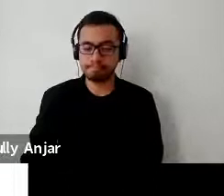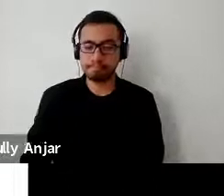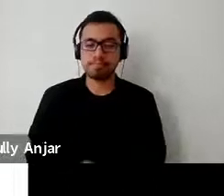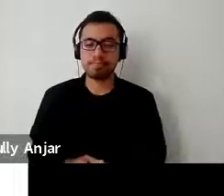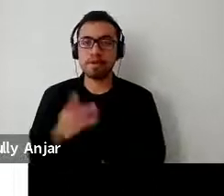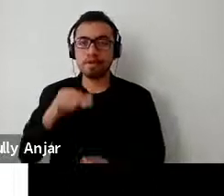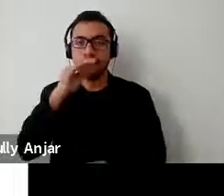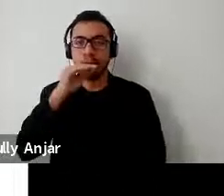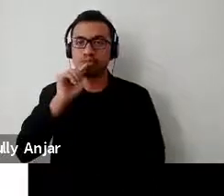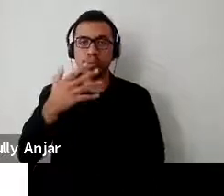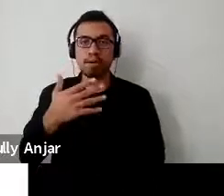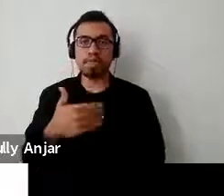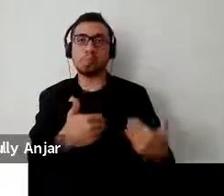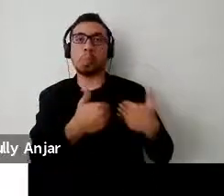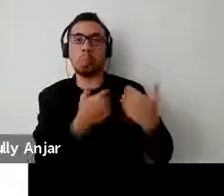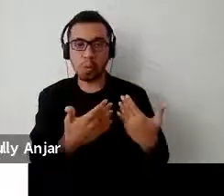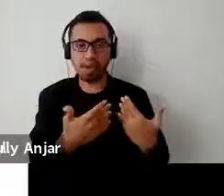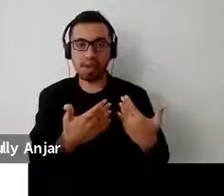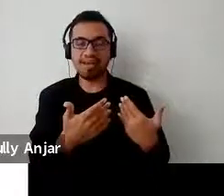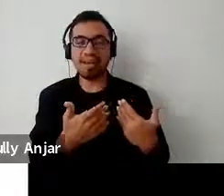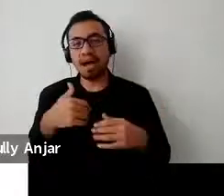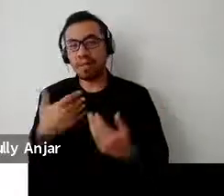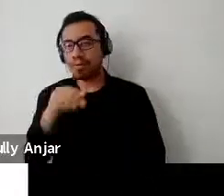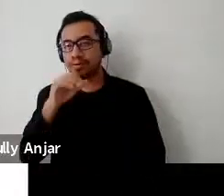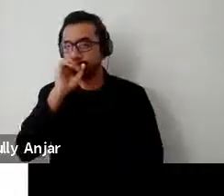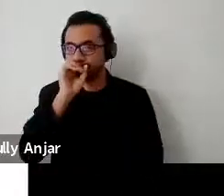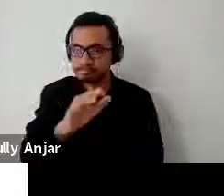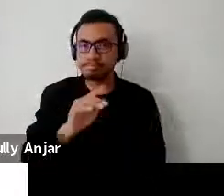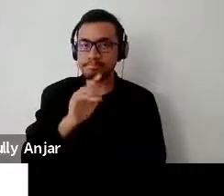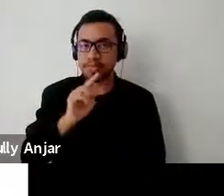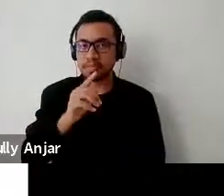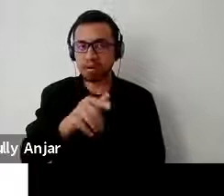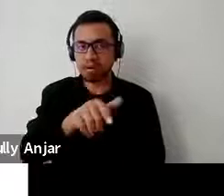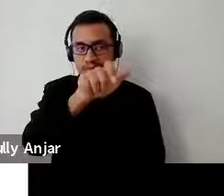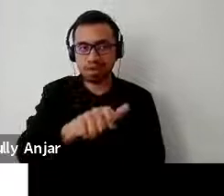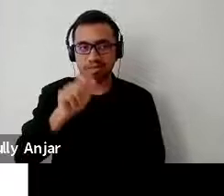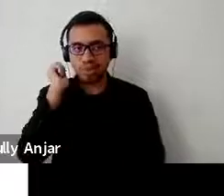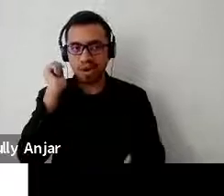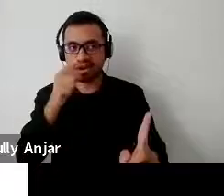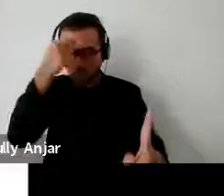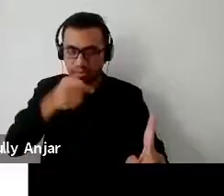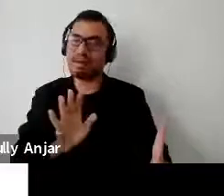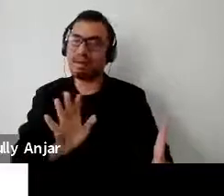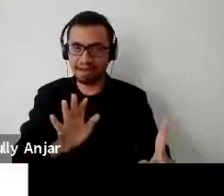yang mengurangi self esteem perempuan dan sebagainya. Nah,